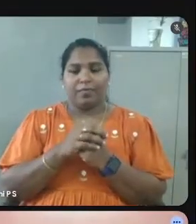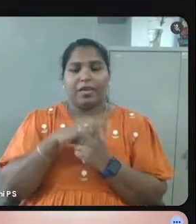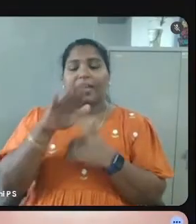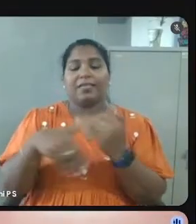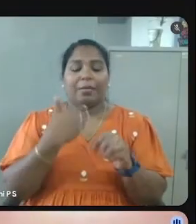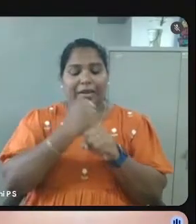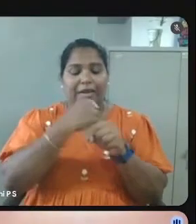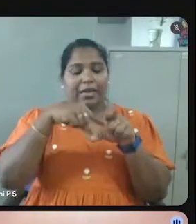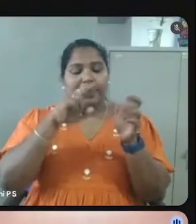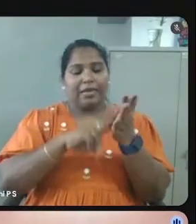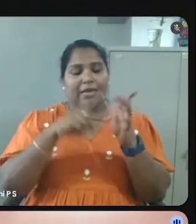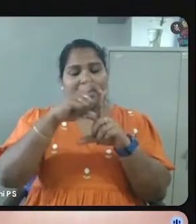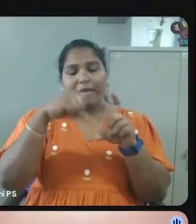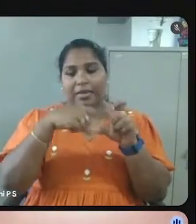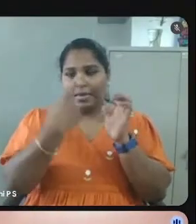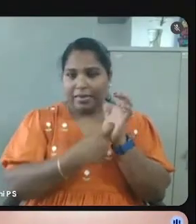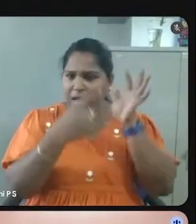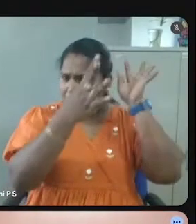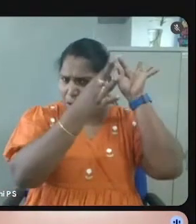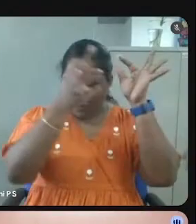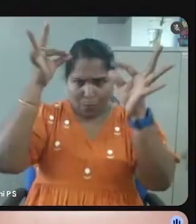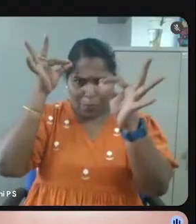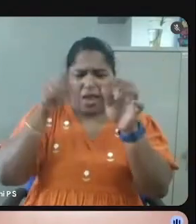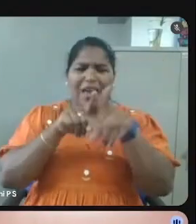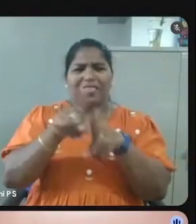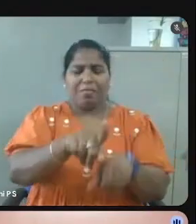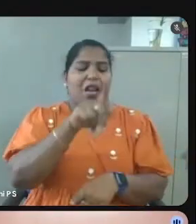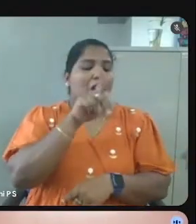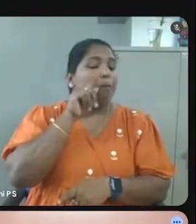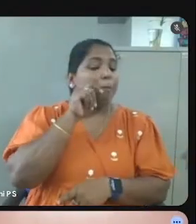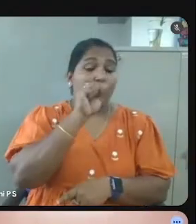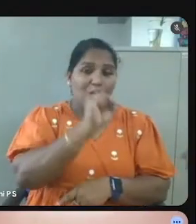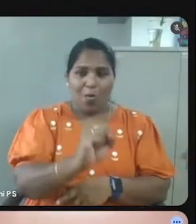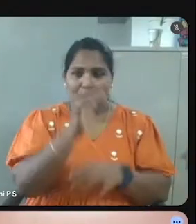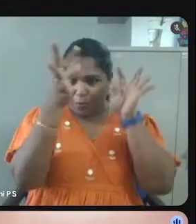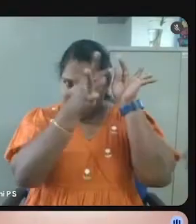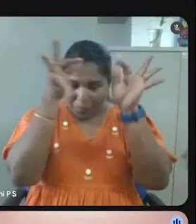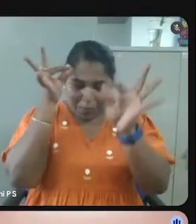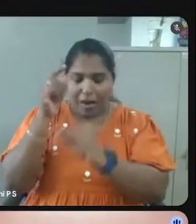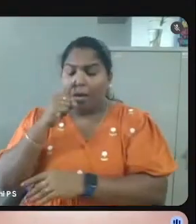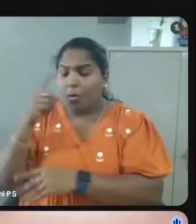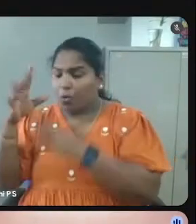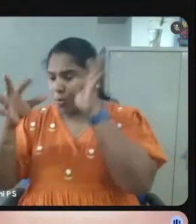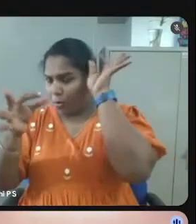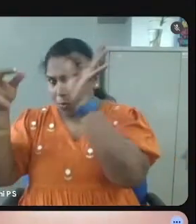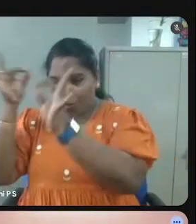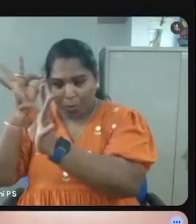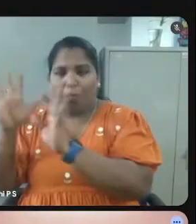ഉണ്ടാവും. ആണും പെണ്ണുകളുണ്ട്, ഒരു ജെൻഡർ റോൾ ഉണ്ടാവും. ആണുങ്ങൾ ഉള്ള